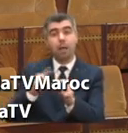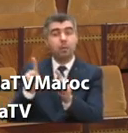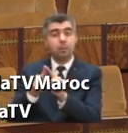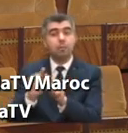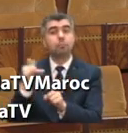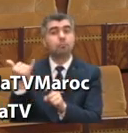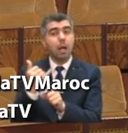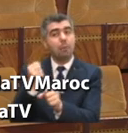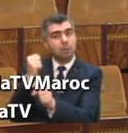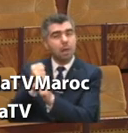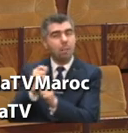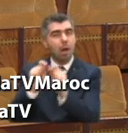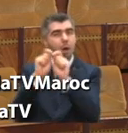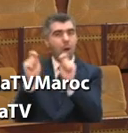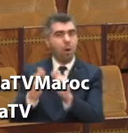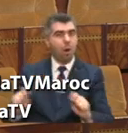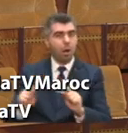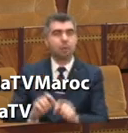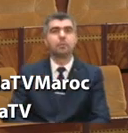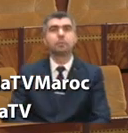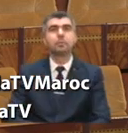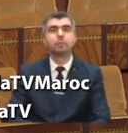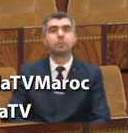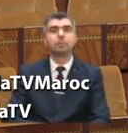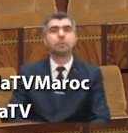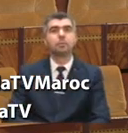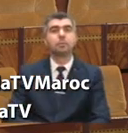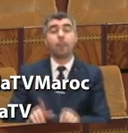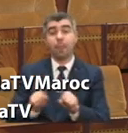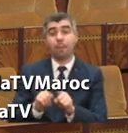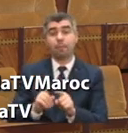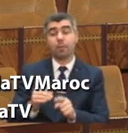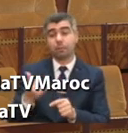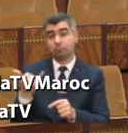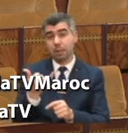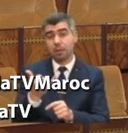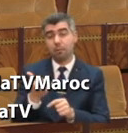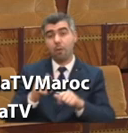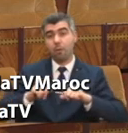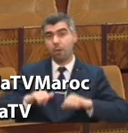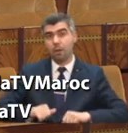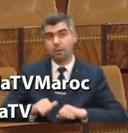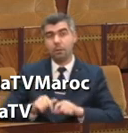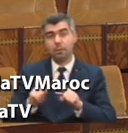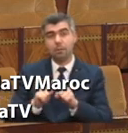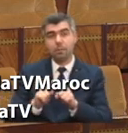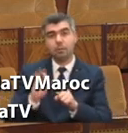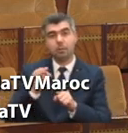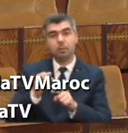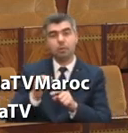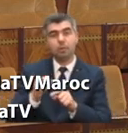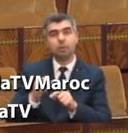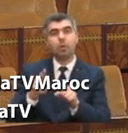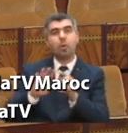المادية والمعنوية للعمال. السيد الوزير، إنها فرصتنا لبناء الدولة الاجتماعية، دولة